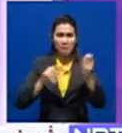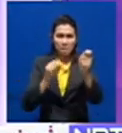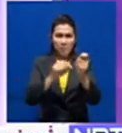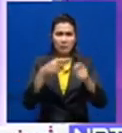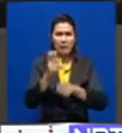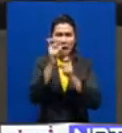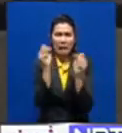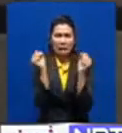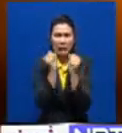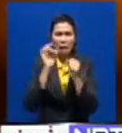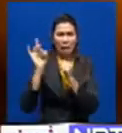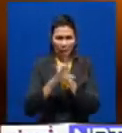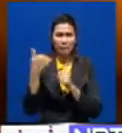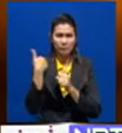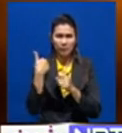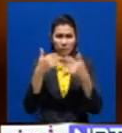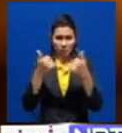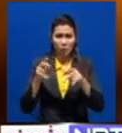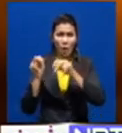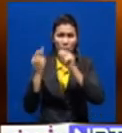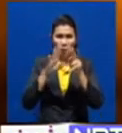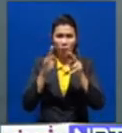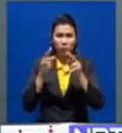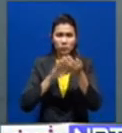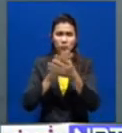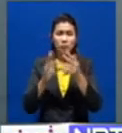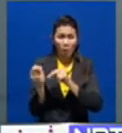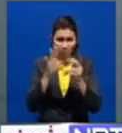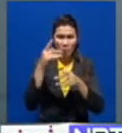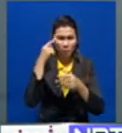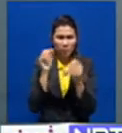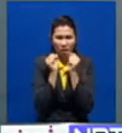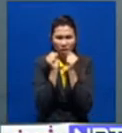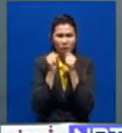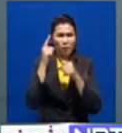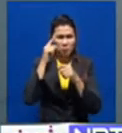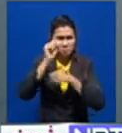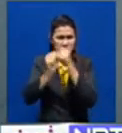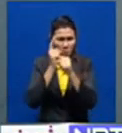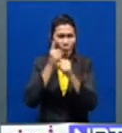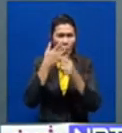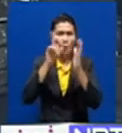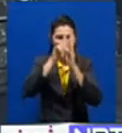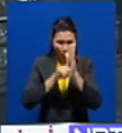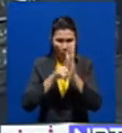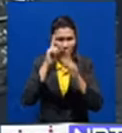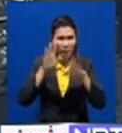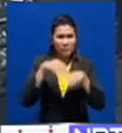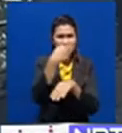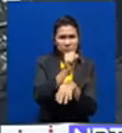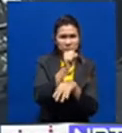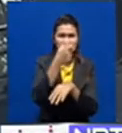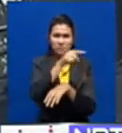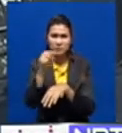ค่ะโดยที่จังหวัดนครพนมสภาพอากาศยังคงหนาวเย็นและอุณหภูมิลดต่ำสุดรอบปีประมาณสิบถึงสิบสามองศาเซลเซียส